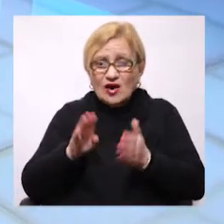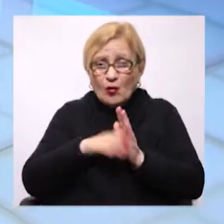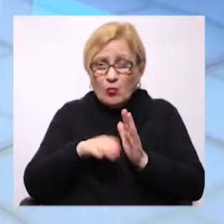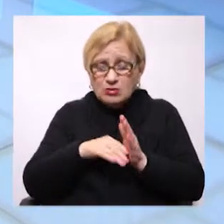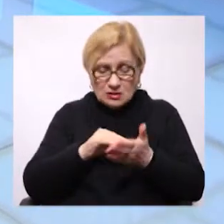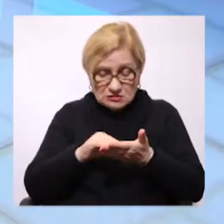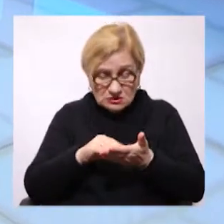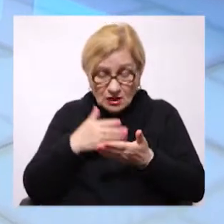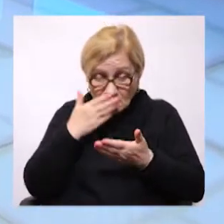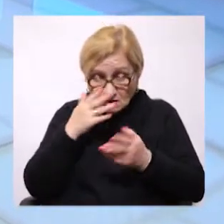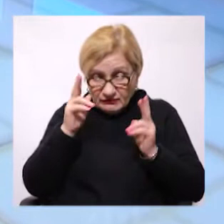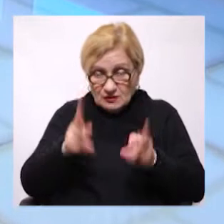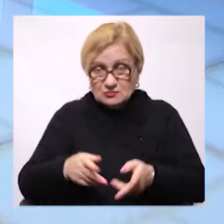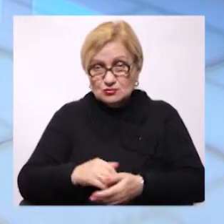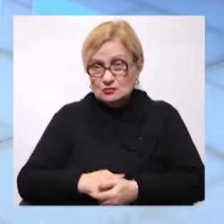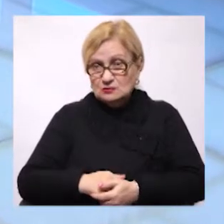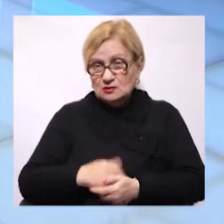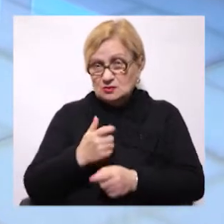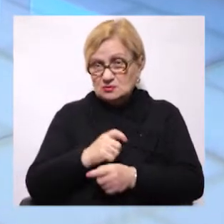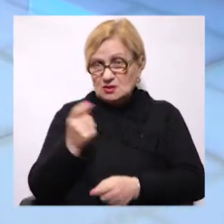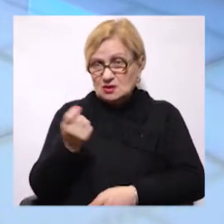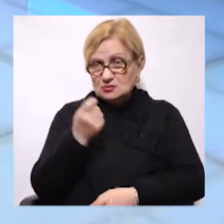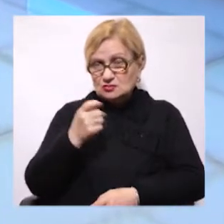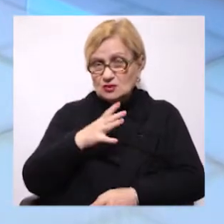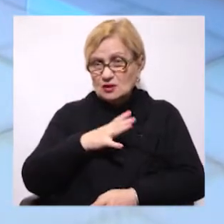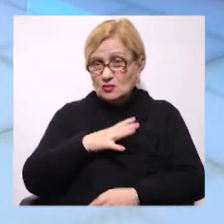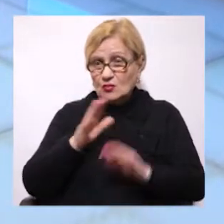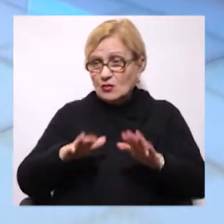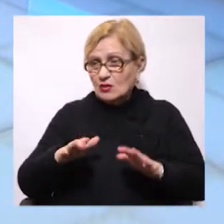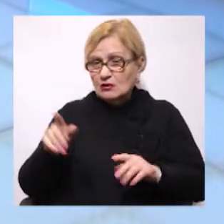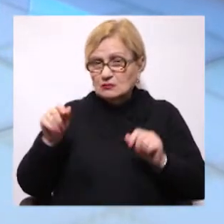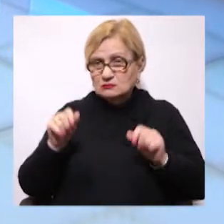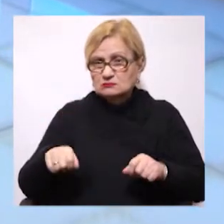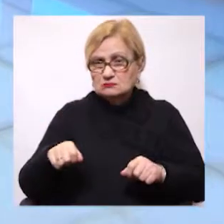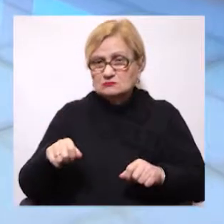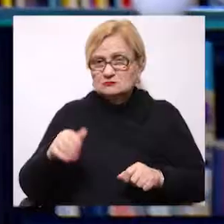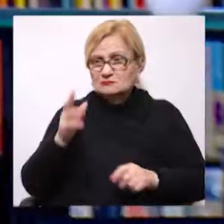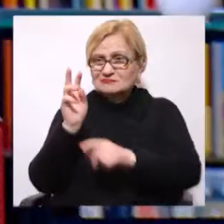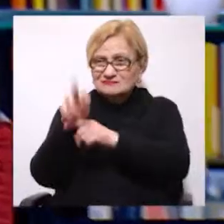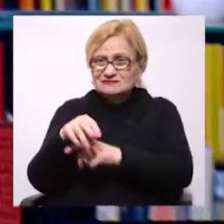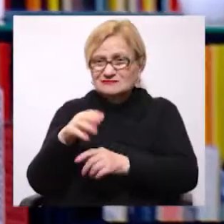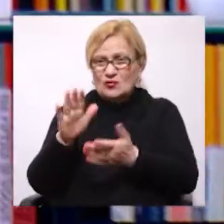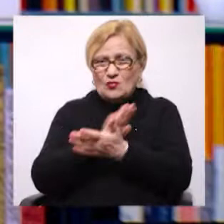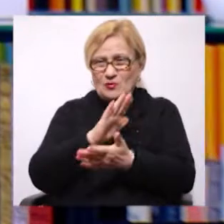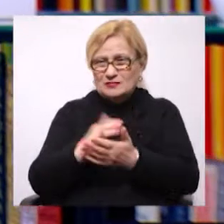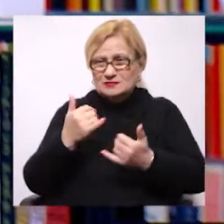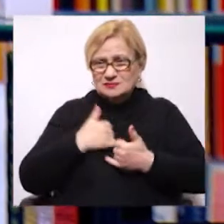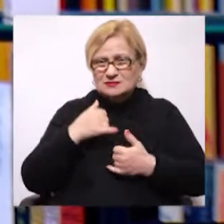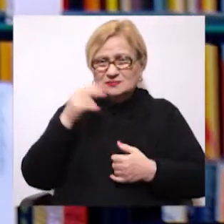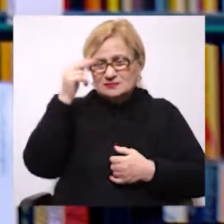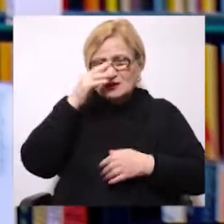იცოდა და ძალიან ცოტა იყო ისეთი ადგილი, სადაც ადამიანებს შეეძლოთ დაუფლებოდნენ რაიმე პროფესიას ან რაღაცა